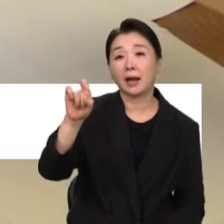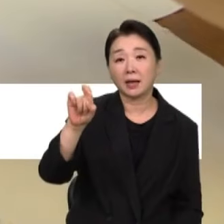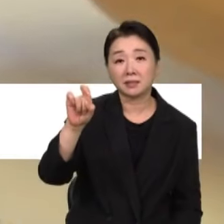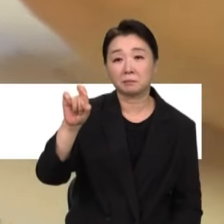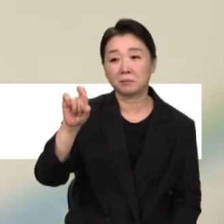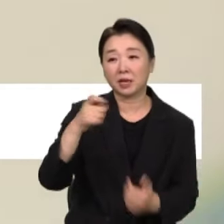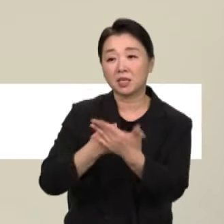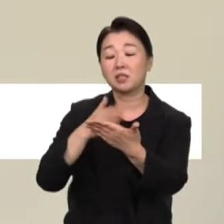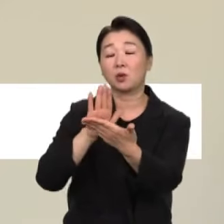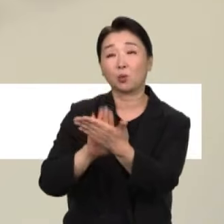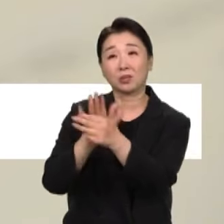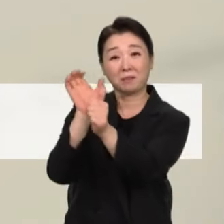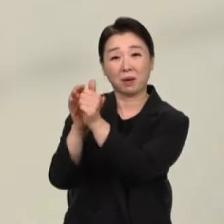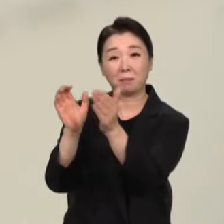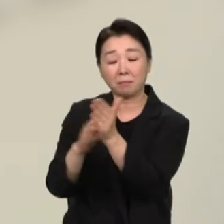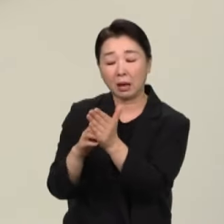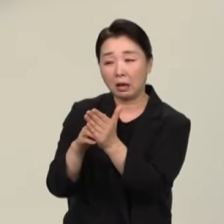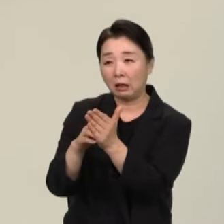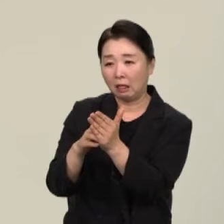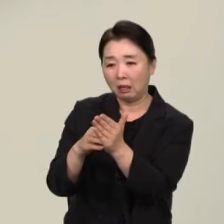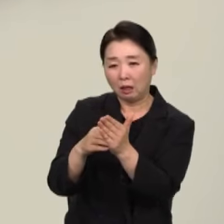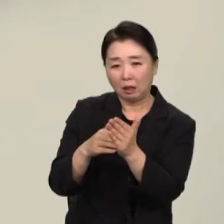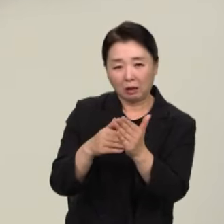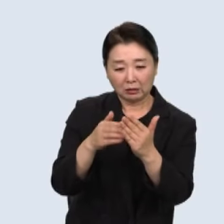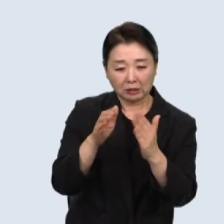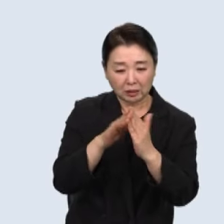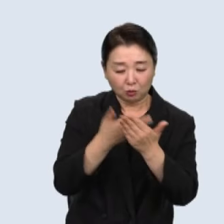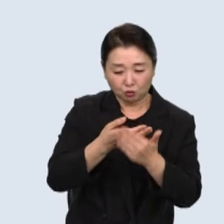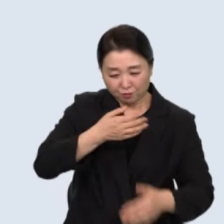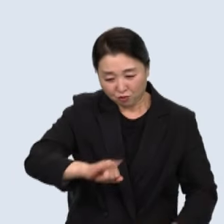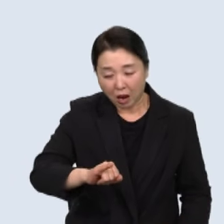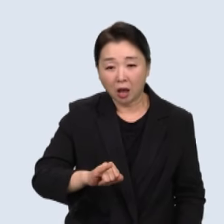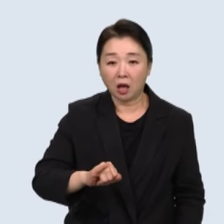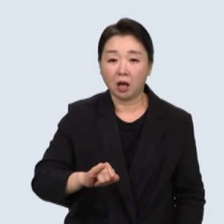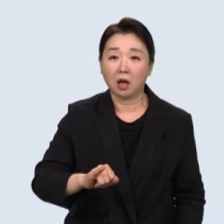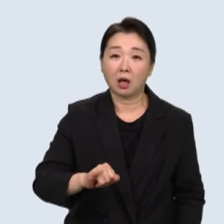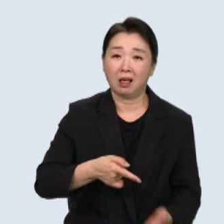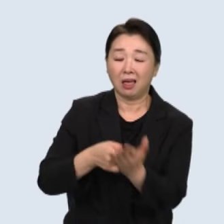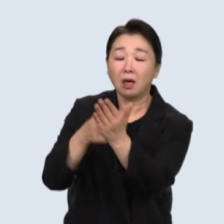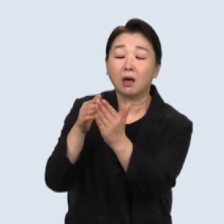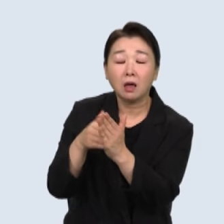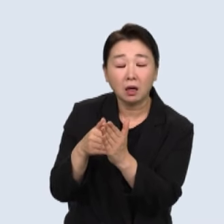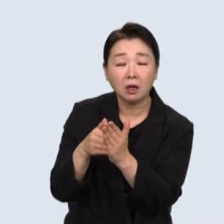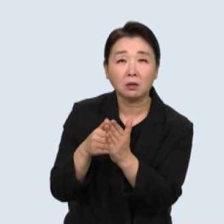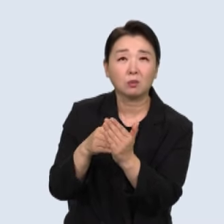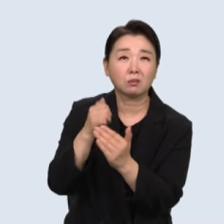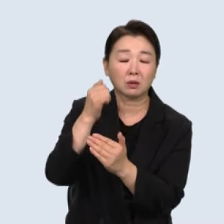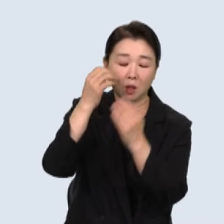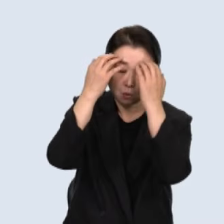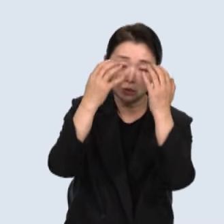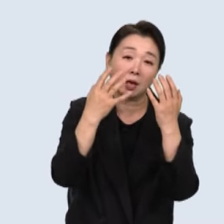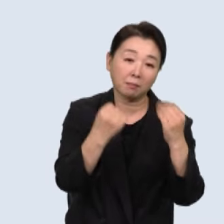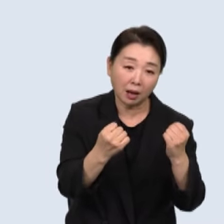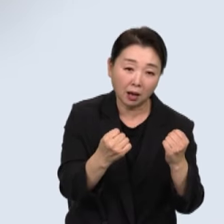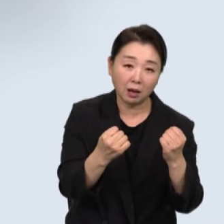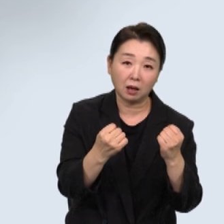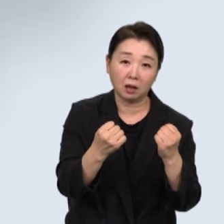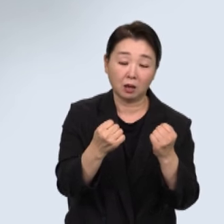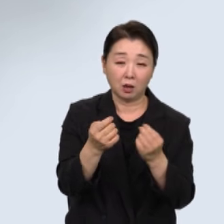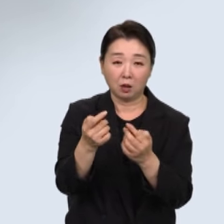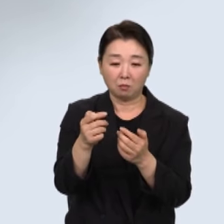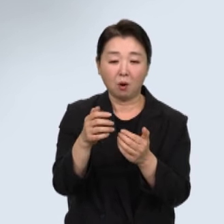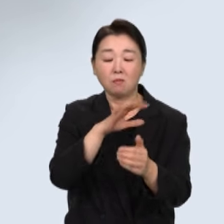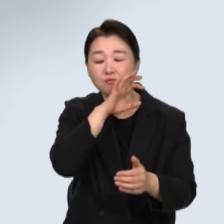맡겼다가 하자보수 갈등을 빚었습니다 소비자 분쟁조정 위원회 조정결과 대리점이 BC 이게 600만 원을